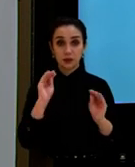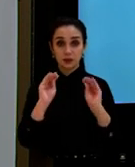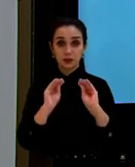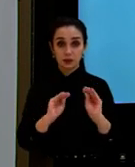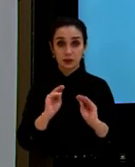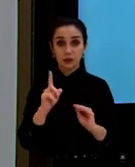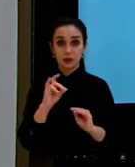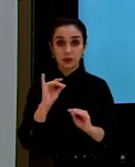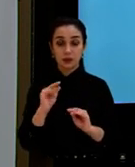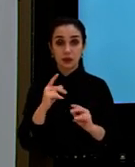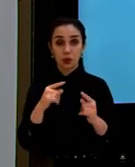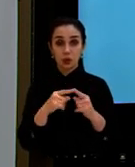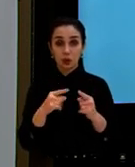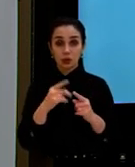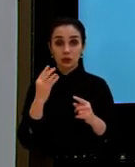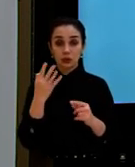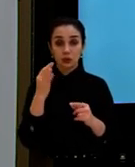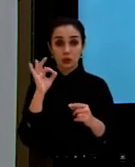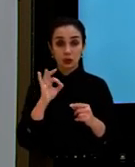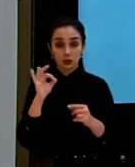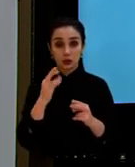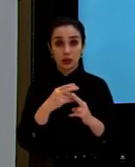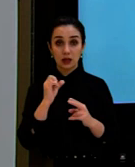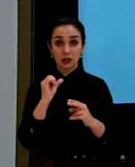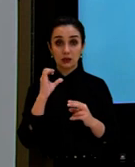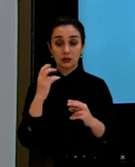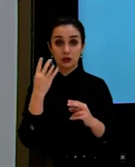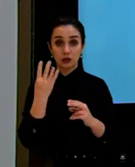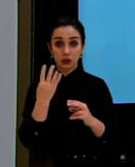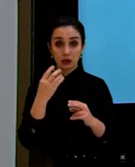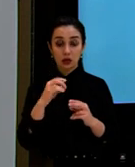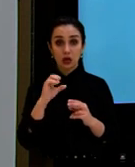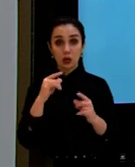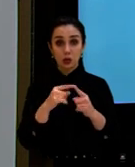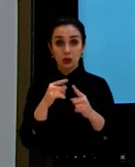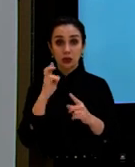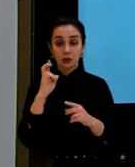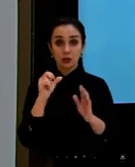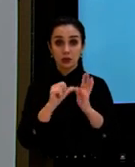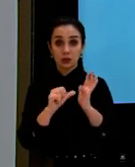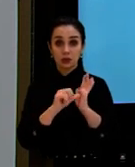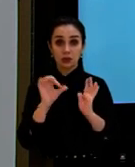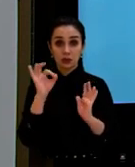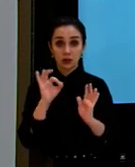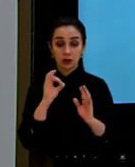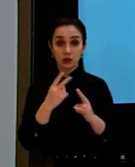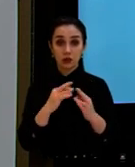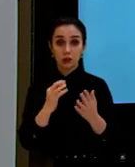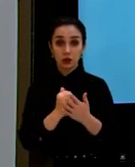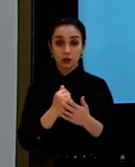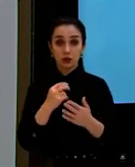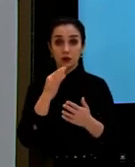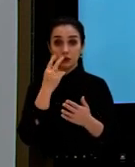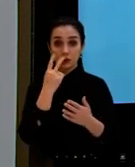Подставляем значение. Угол С 45 градусов, АС 4 и угол Б 60 градусов.